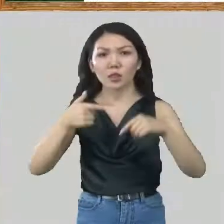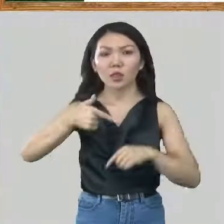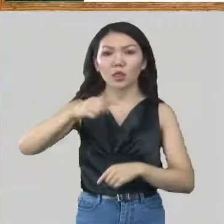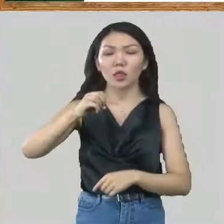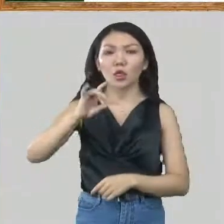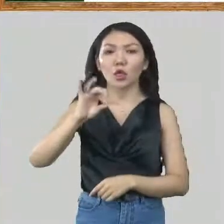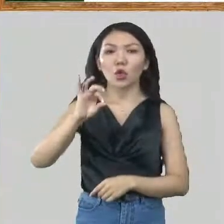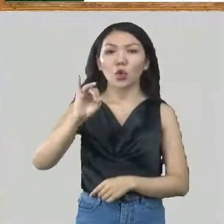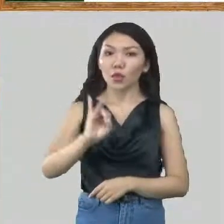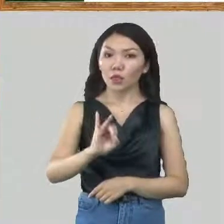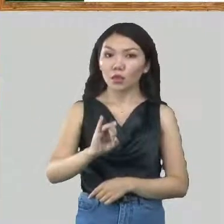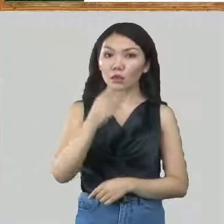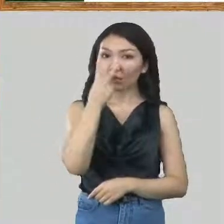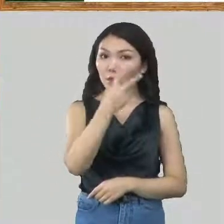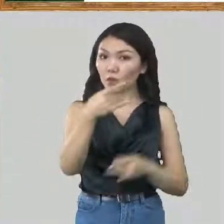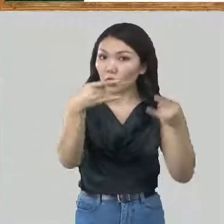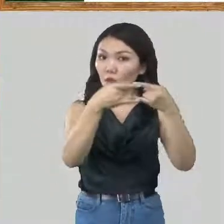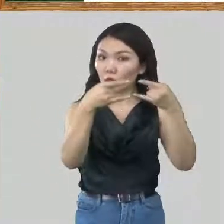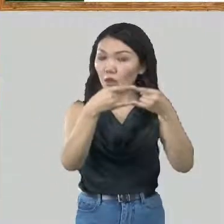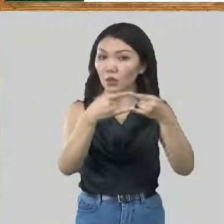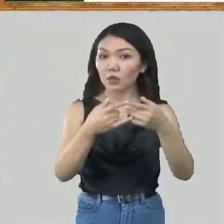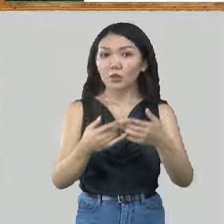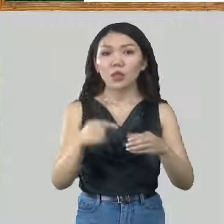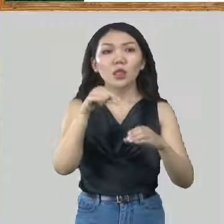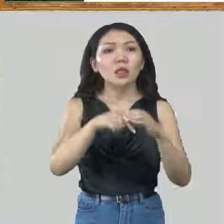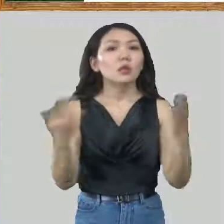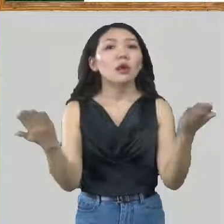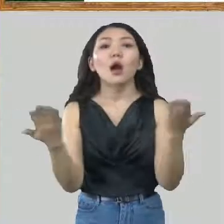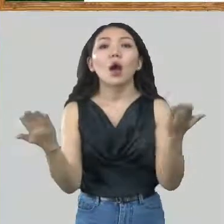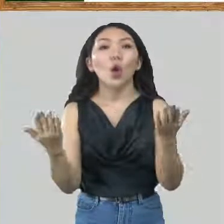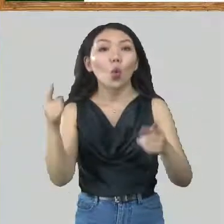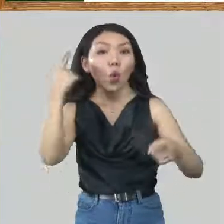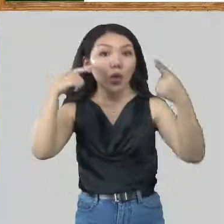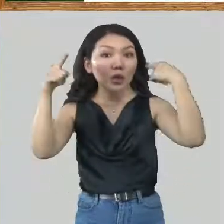Посмотрите на экран. Из какой они сказки?